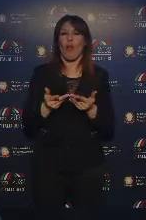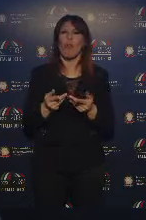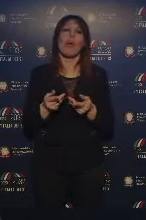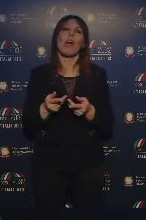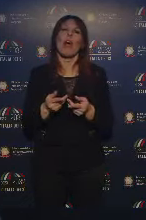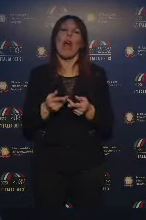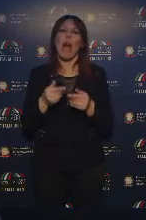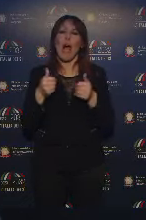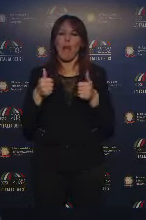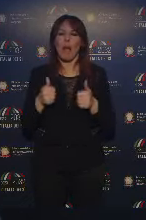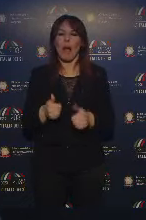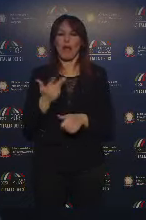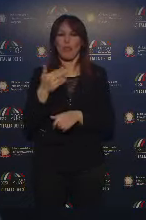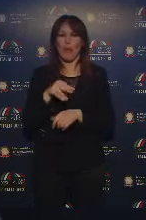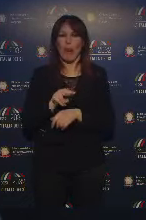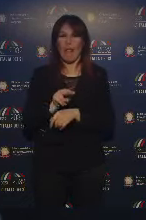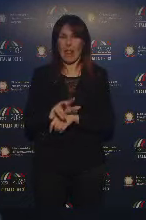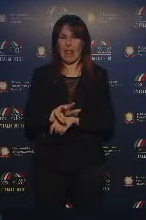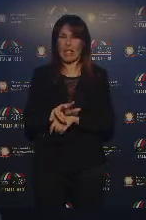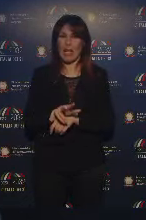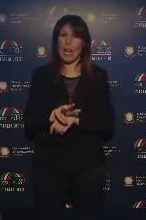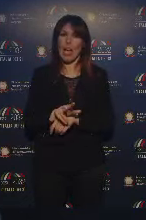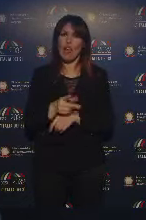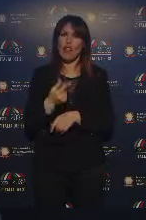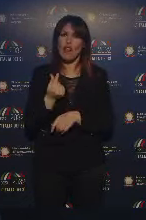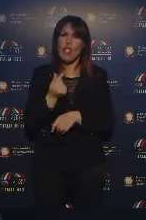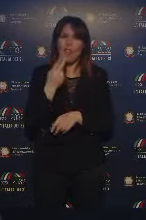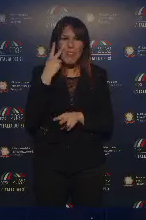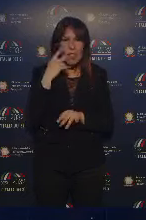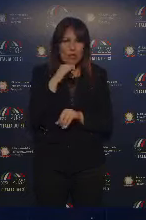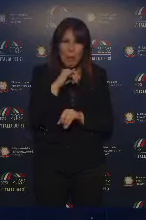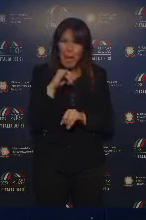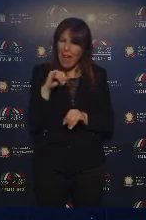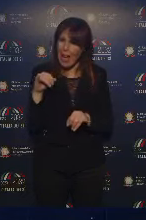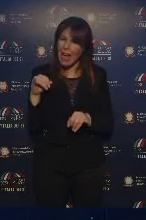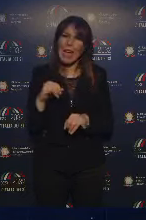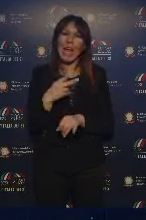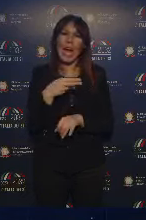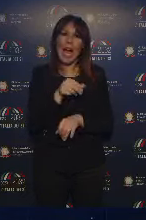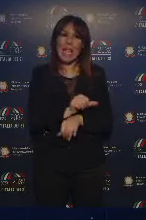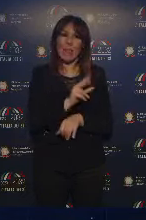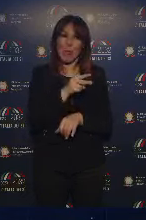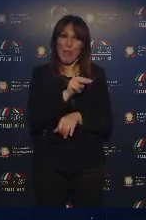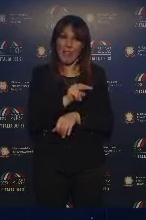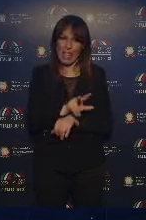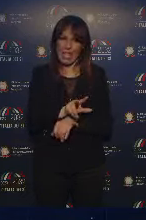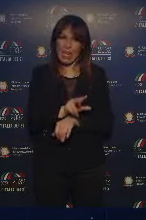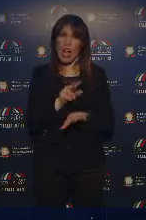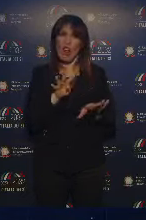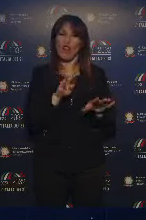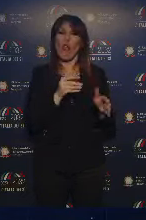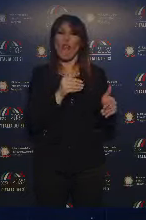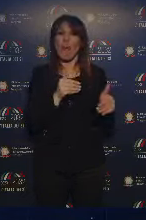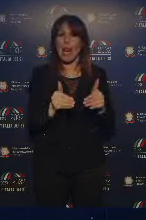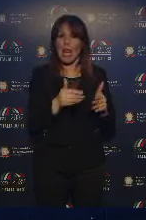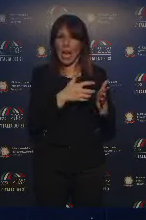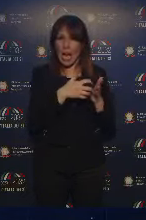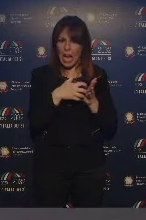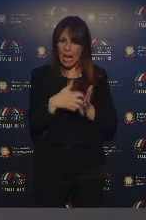2023 e sono cifre notevolissime senza precedenti perché Anas nel 2023 ha messo a terra 9 miliardi